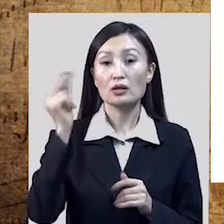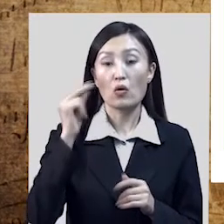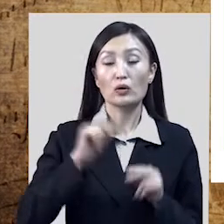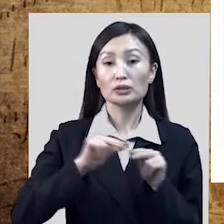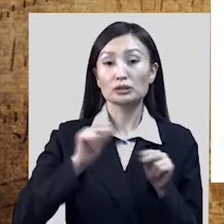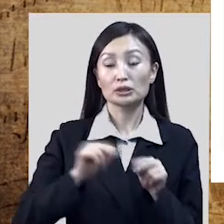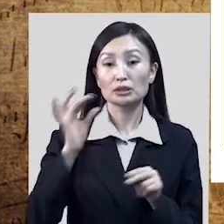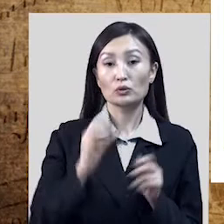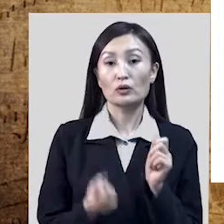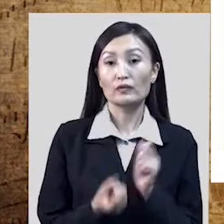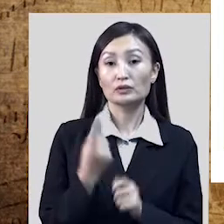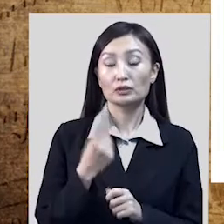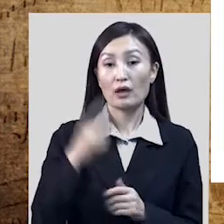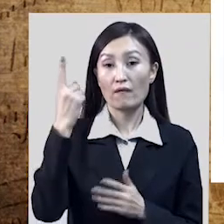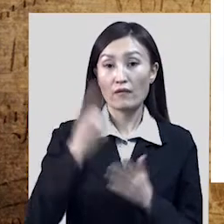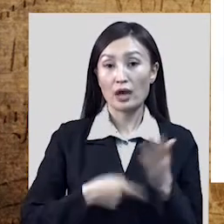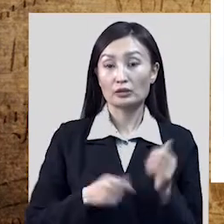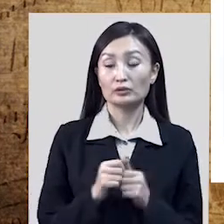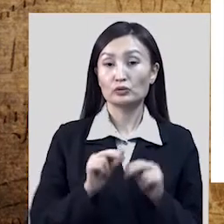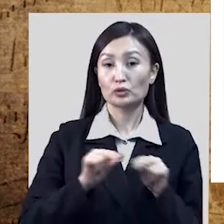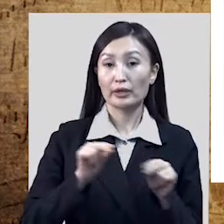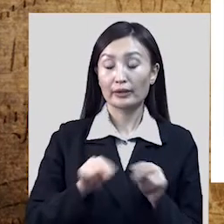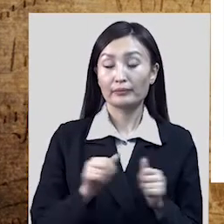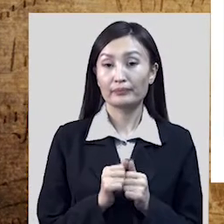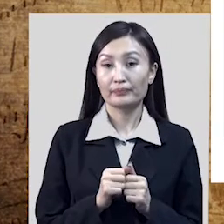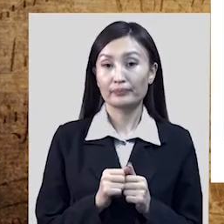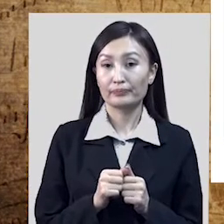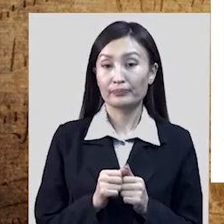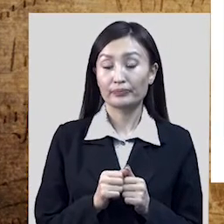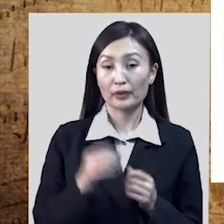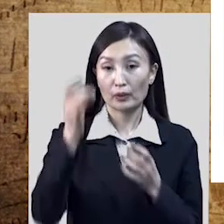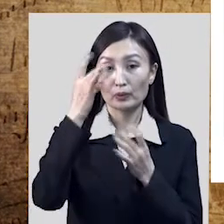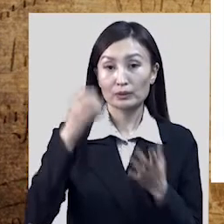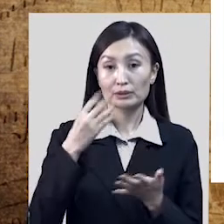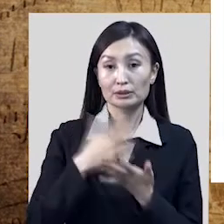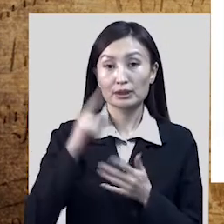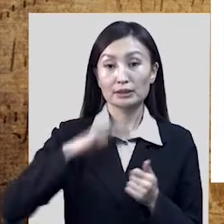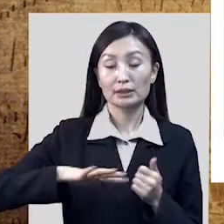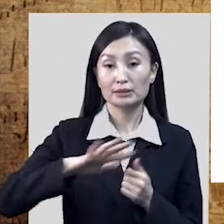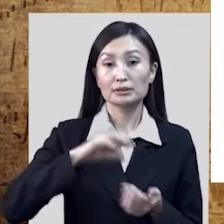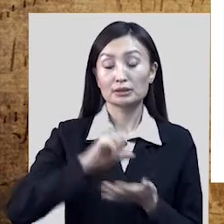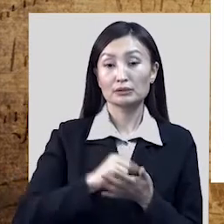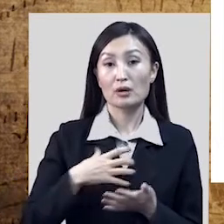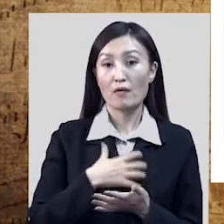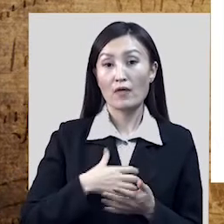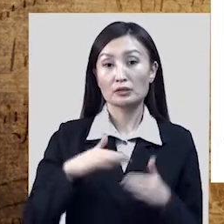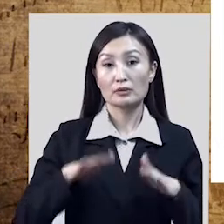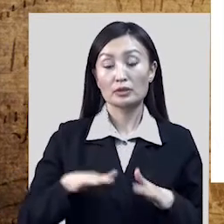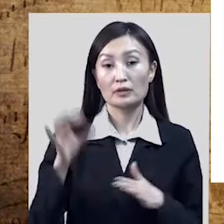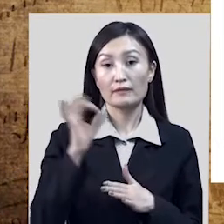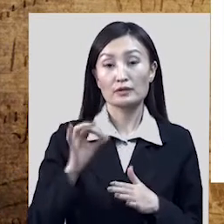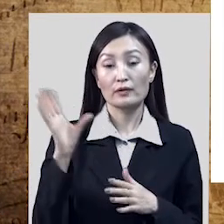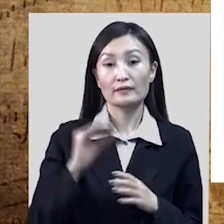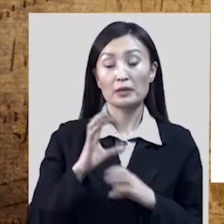историю возникновения вероучение культура центральной азии занимает важное место в истории